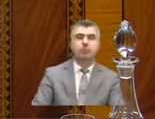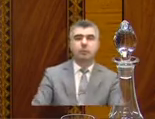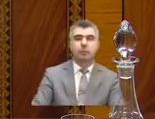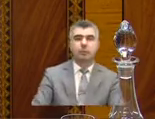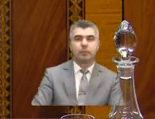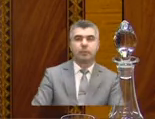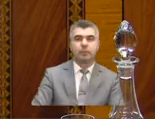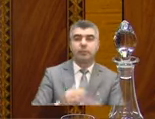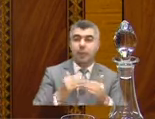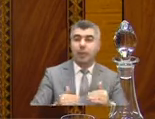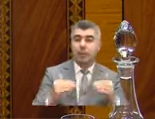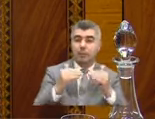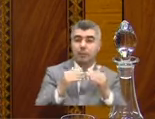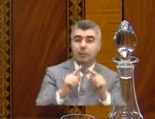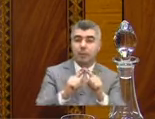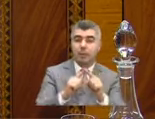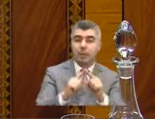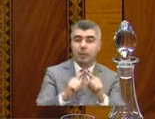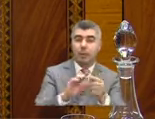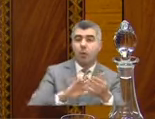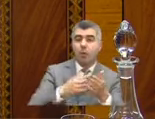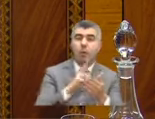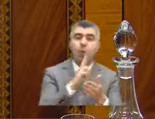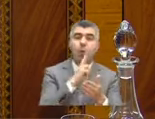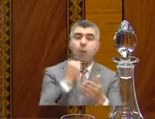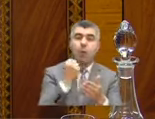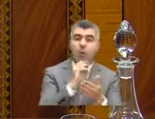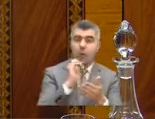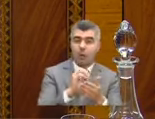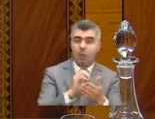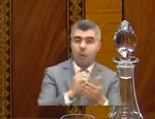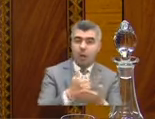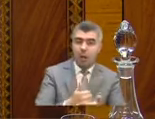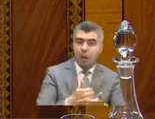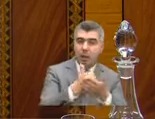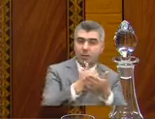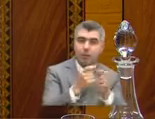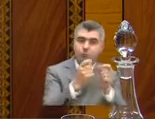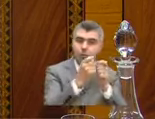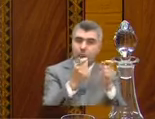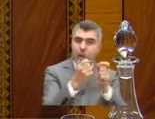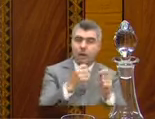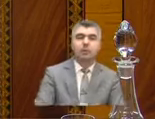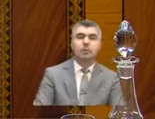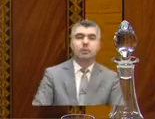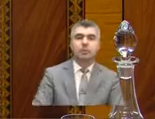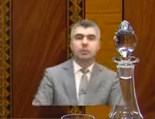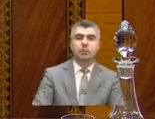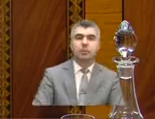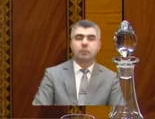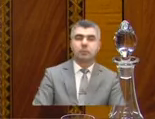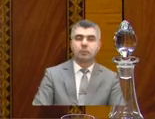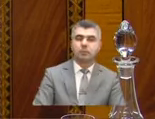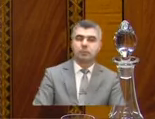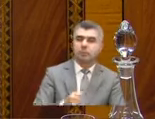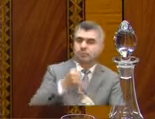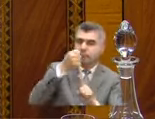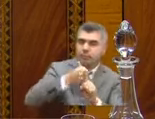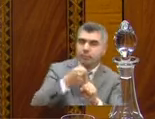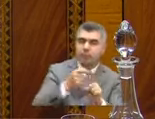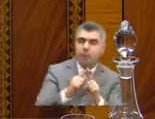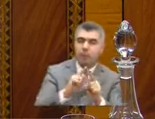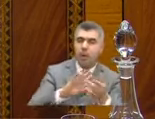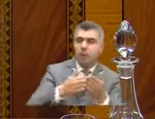وبالموازاة مع العناية الكبيرة التي توليها الحكومة للاستثمار الخاص فإنها ستعمل على تعزيز مجهود